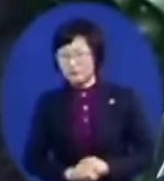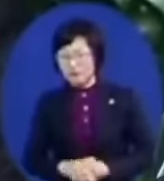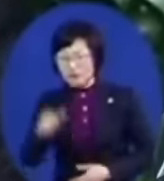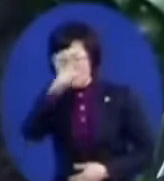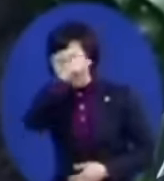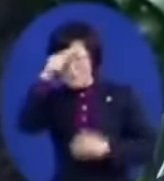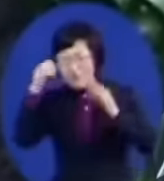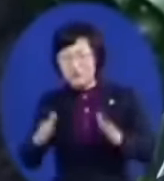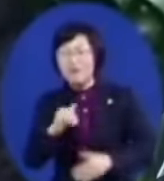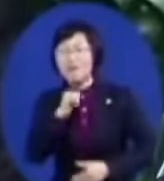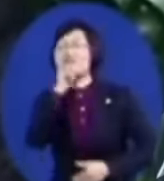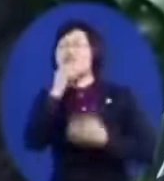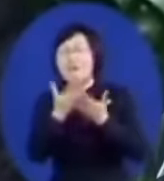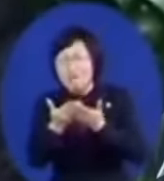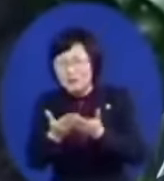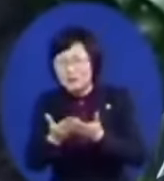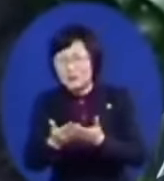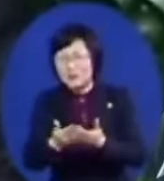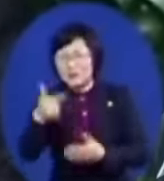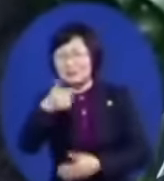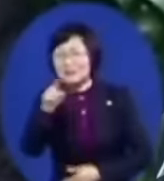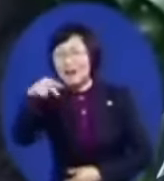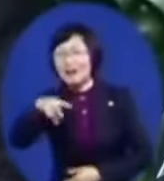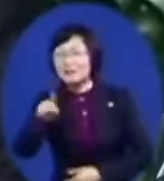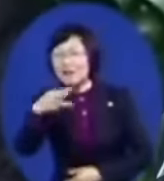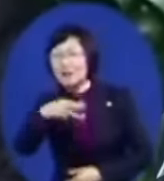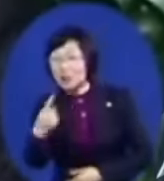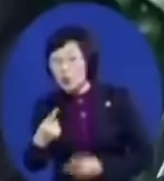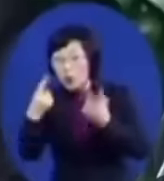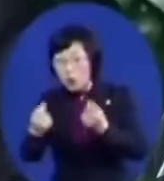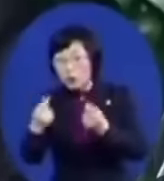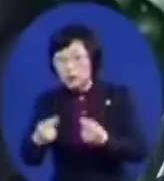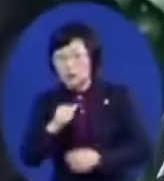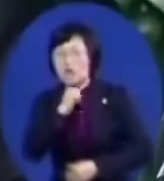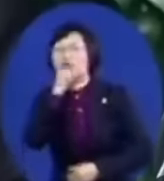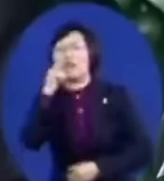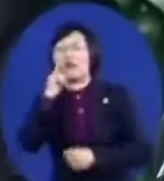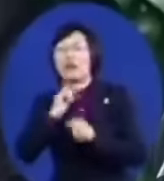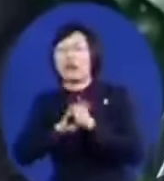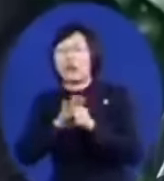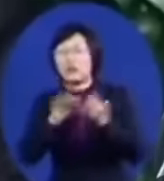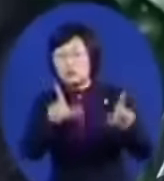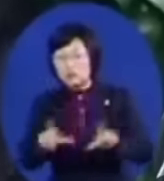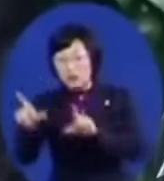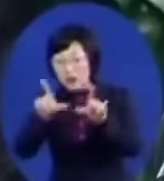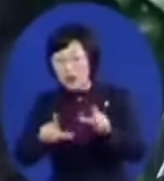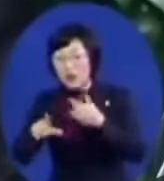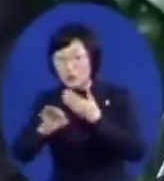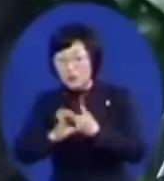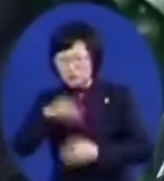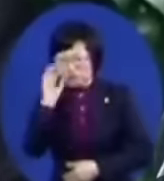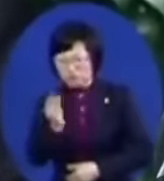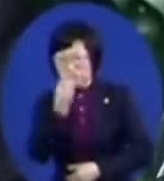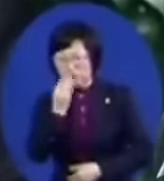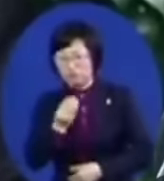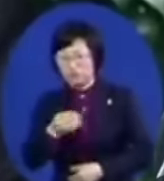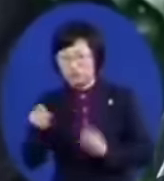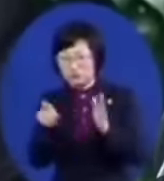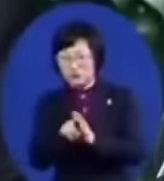평생의 거지로 산 나사로와 같이 가난하고 비참한 생활을 해야 신령한 신앙생활을